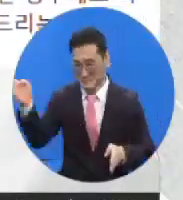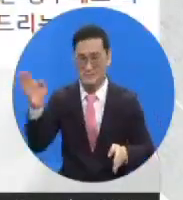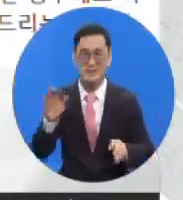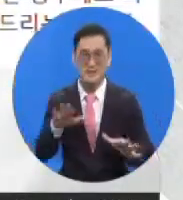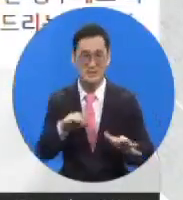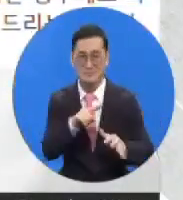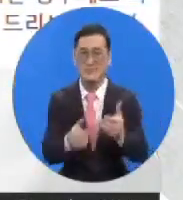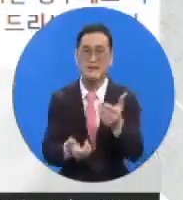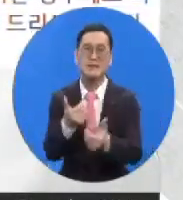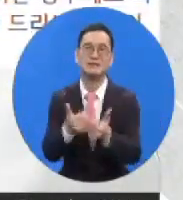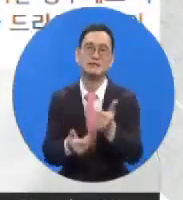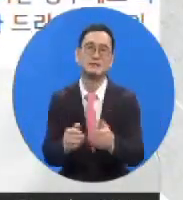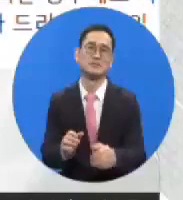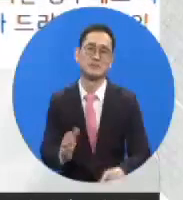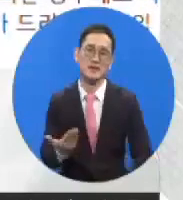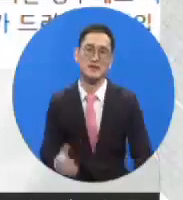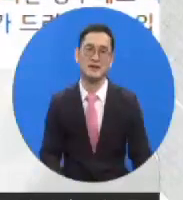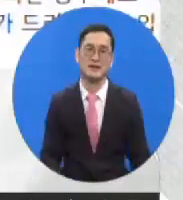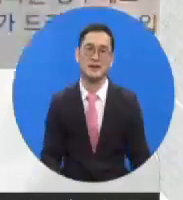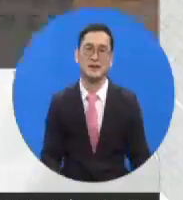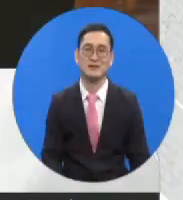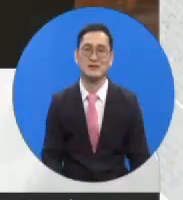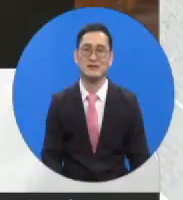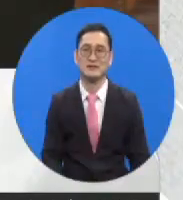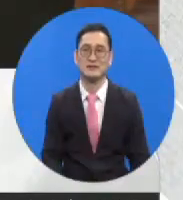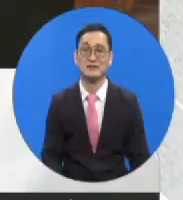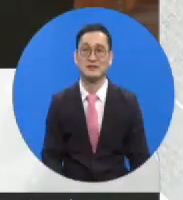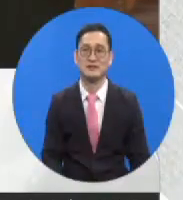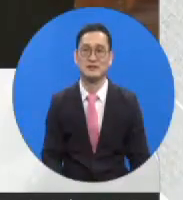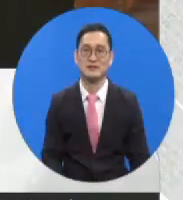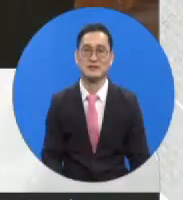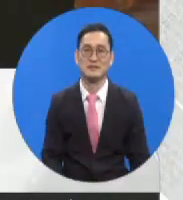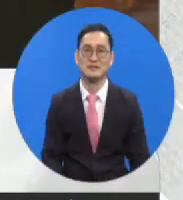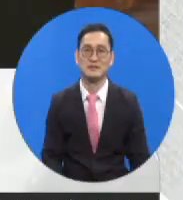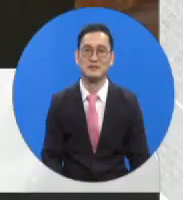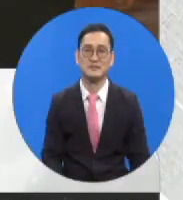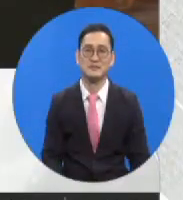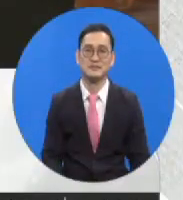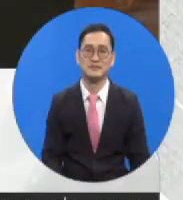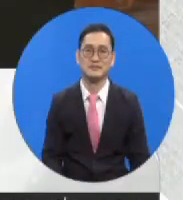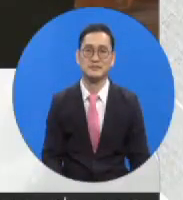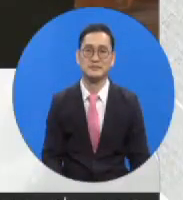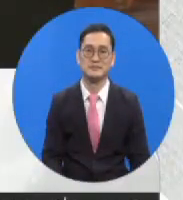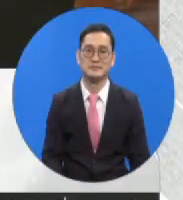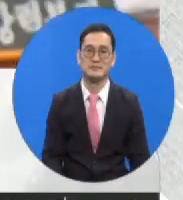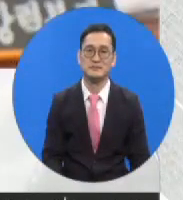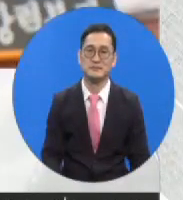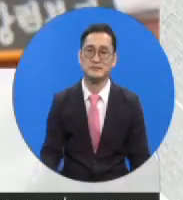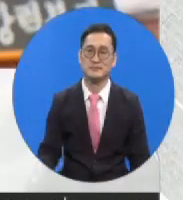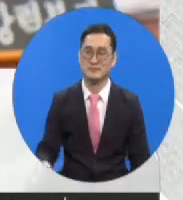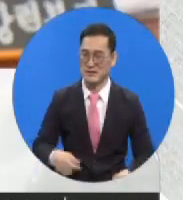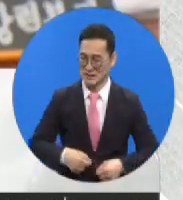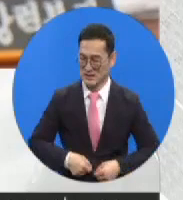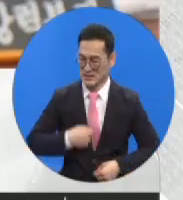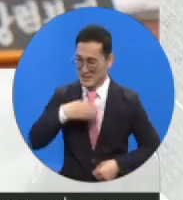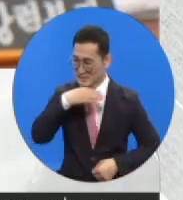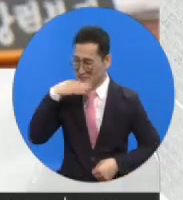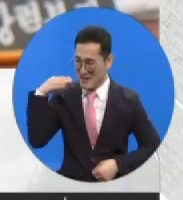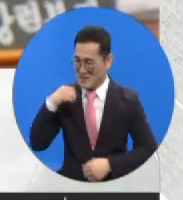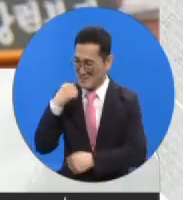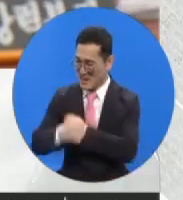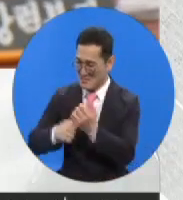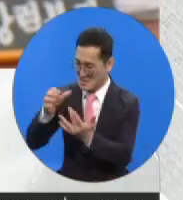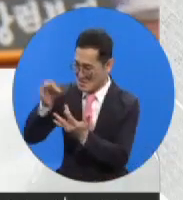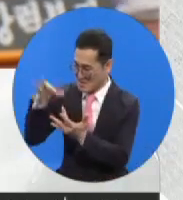어제의 말은 사실 굉장히 서로에게 아픈 대목을 지적한 겁니다. 그러니까 선택적 정의가 아니냐, 이렇게 이제 박범계 의원이 윤석열 총장한테